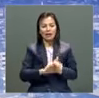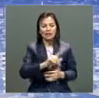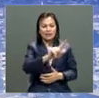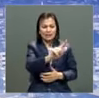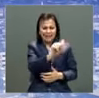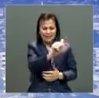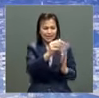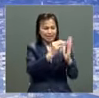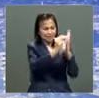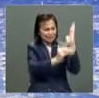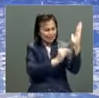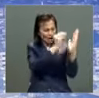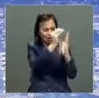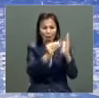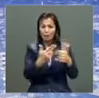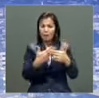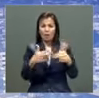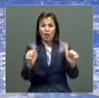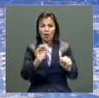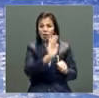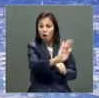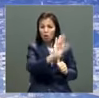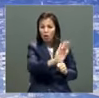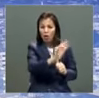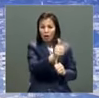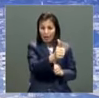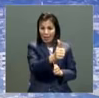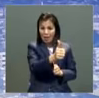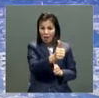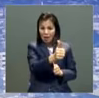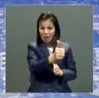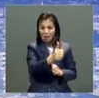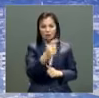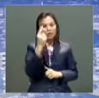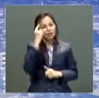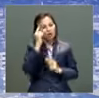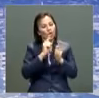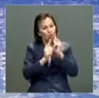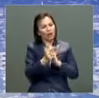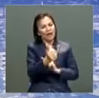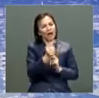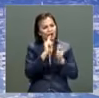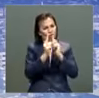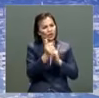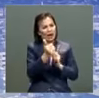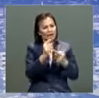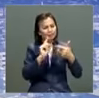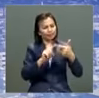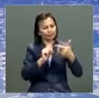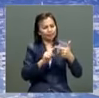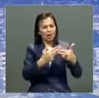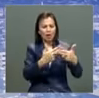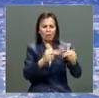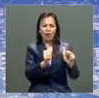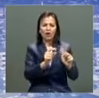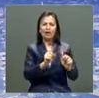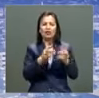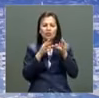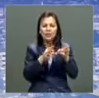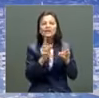แล้วแต่ละจังหวัดจะผ่อนปลนตัวเองได้ไหมอันนี้น่าคุยต่อครับว่าจะผ่อนปลนกันยัง